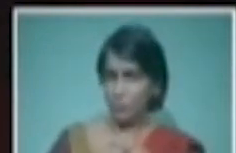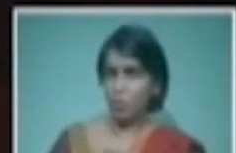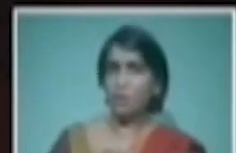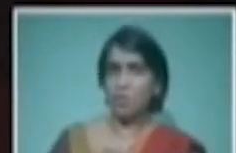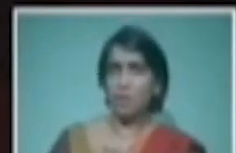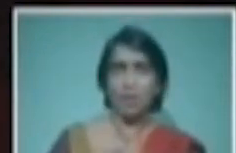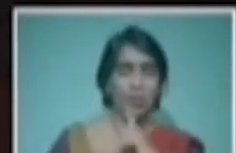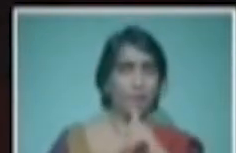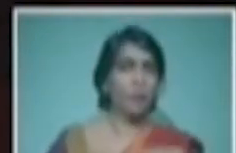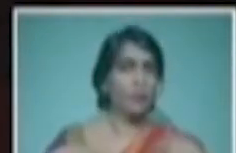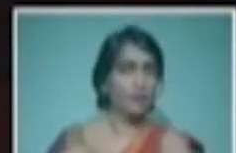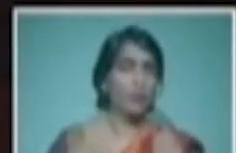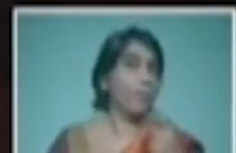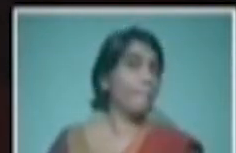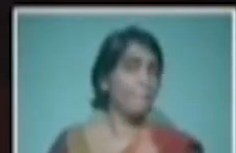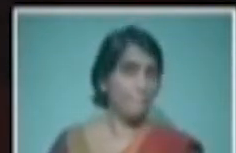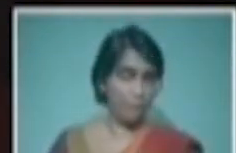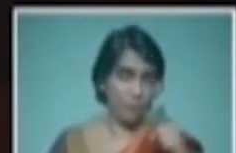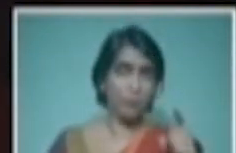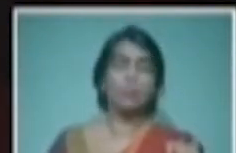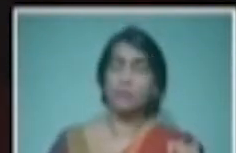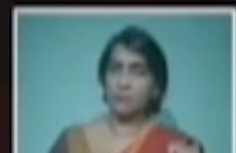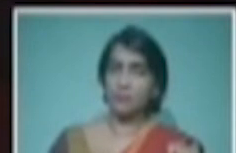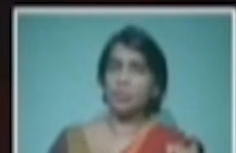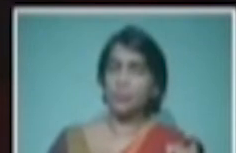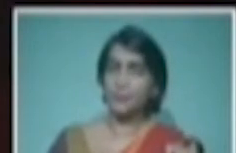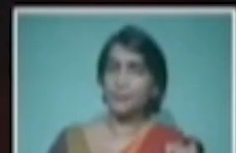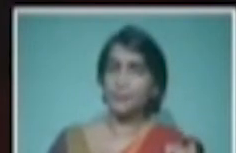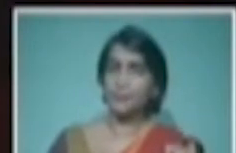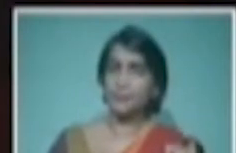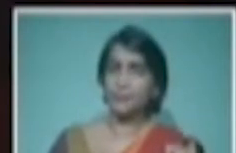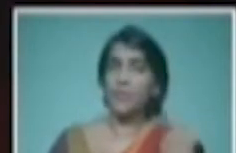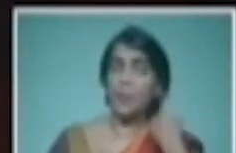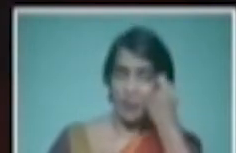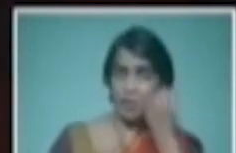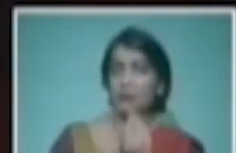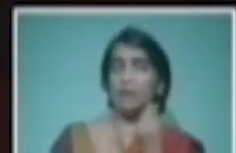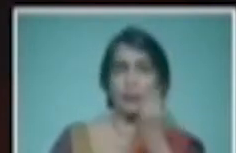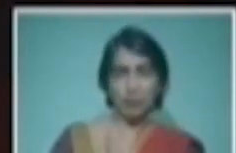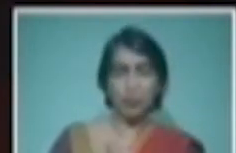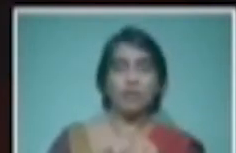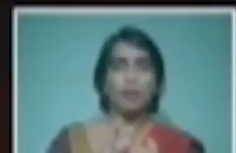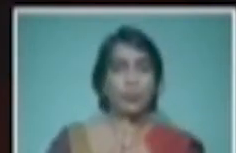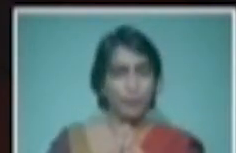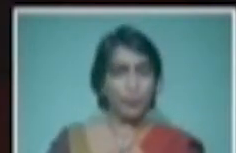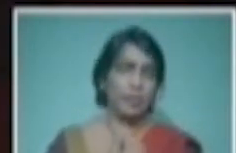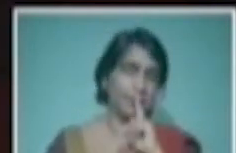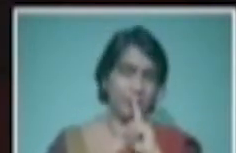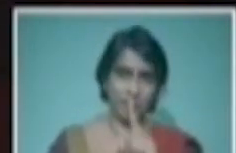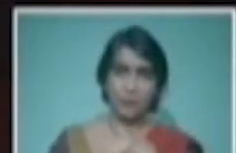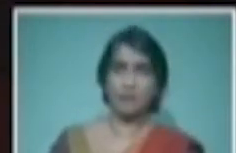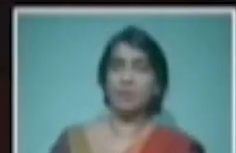අපි මත කරපු සෞඛ්‍ය ප්‍රශ්නයට එතුමාගෙත් මේ අදහස ඉදිරිපත් කරන්න මම ගෞරවයෙන් ඔබතුමාගෙන් ඉල්ලීමක්